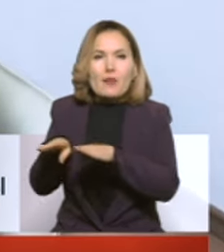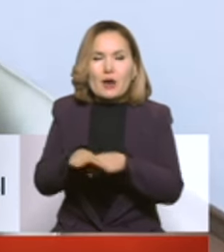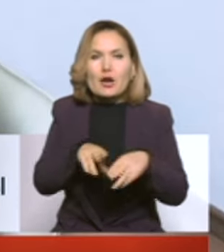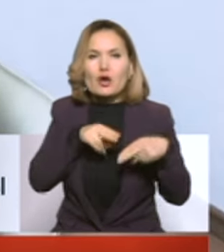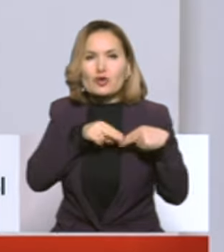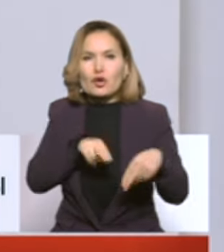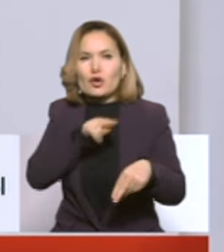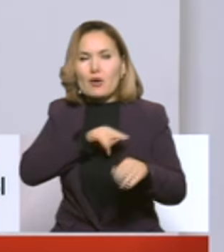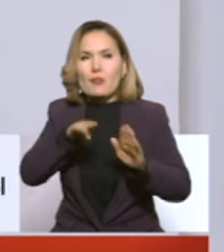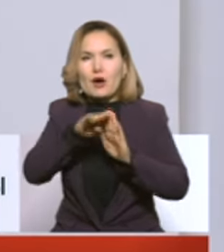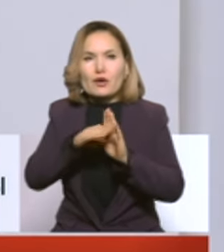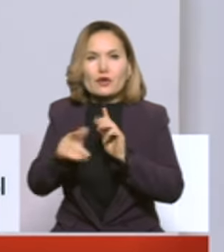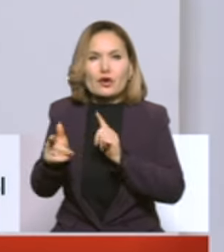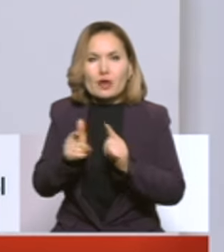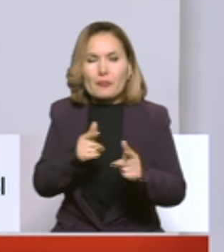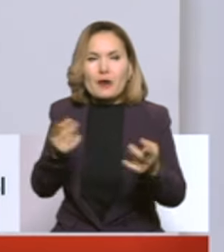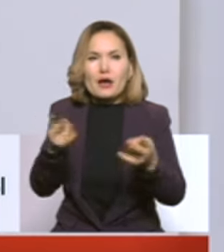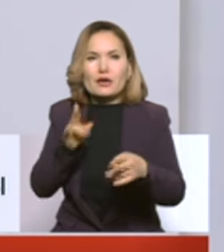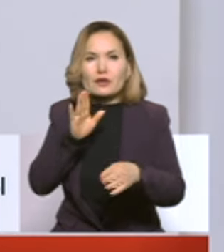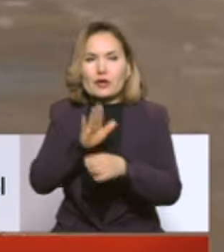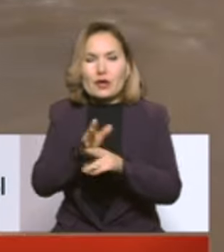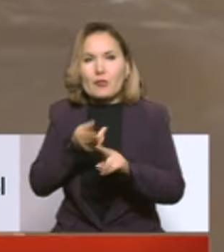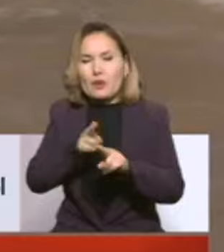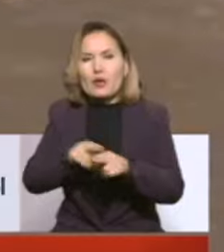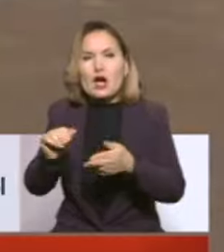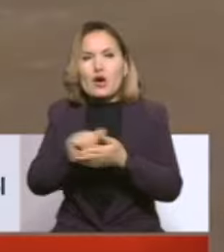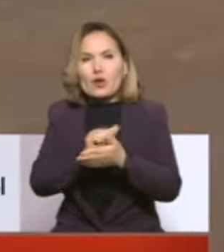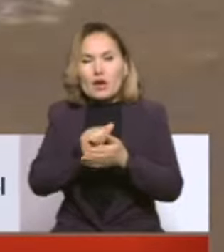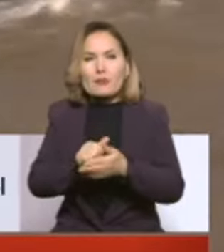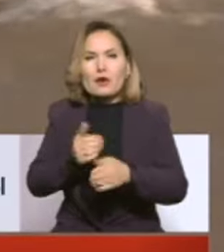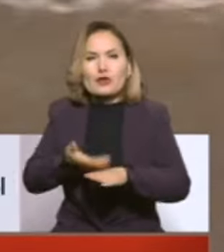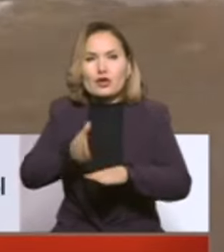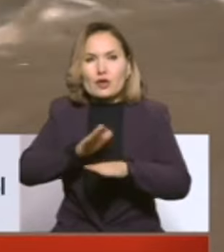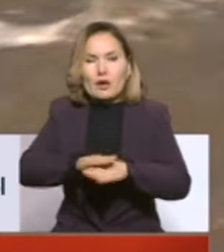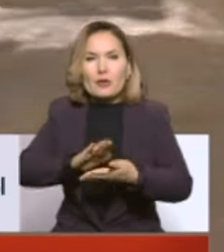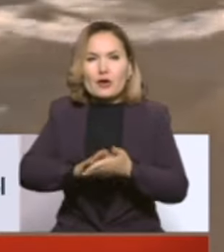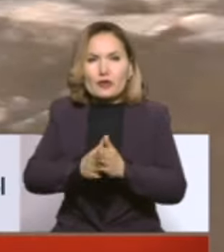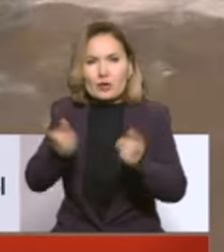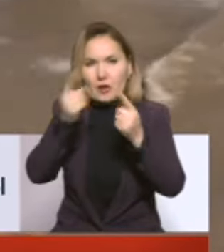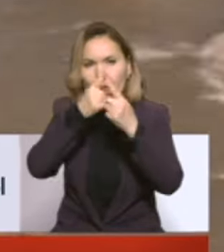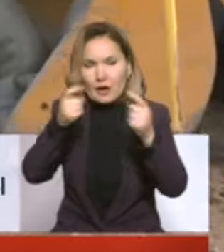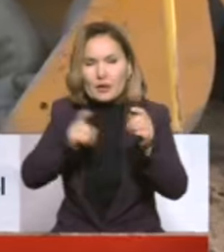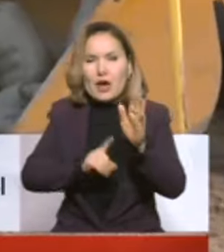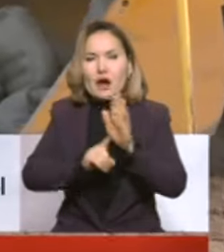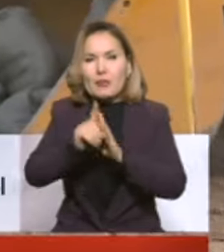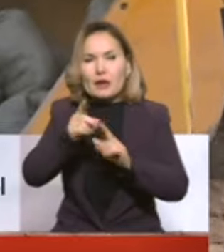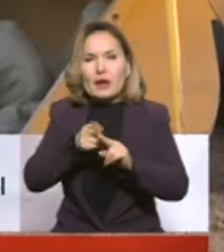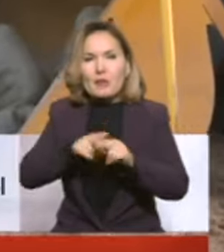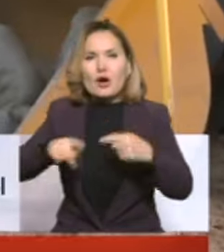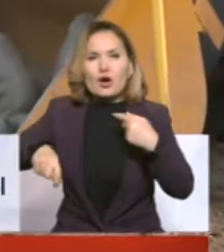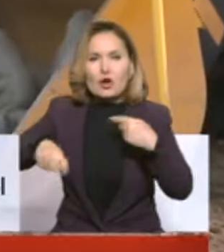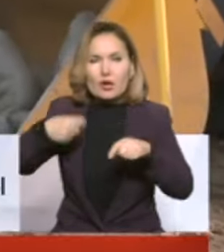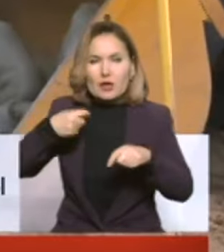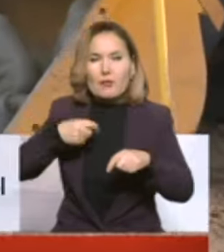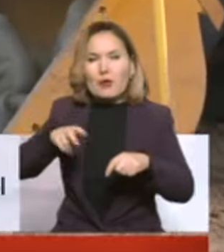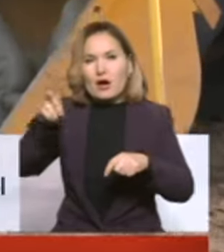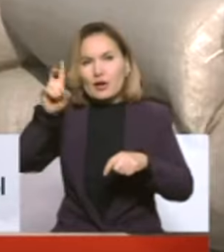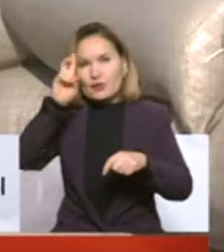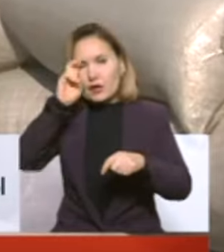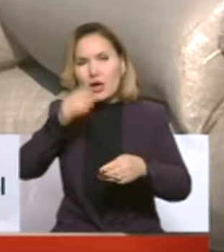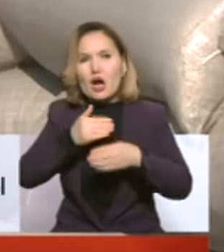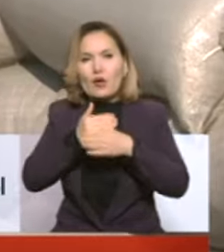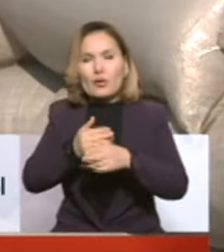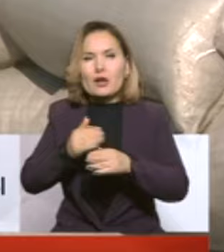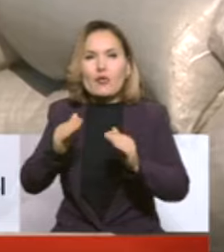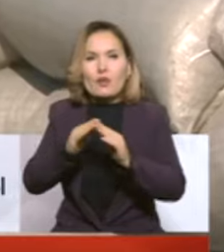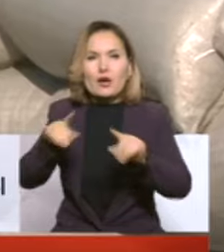ету алгоритмін әзірлеу қажеттігін де айтты. Бұл құжатта төтенше жағдай режимін жариялаудан бастап, келтірілген шығынды өтеуге және дүние